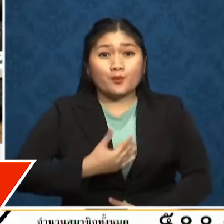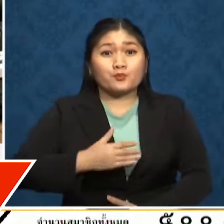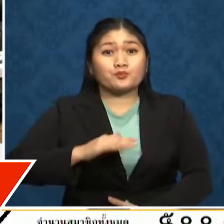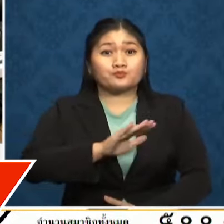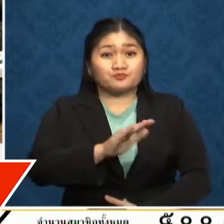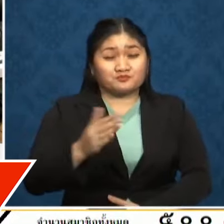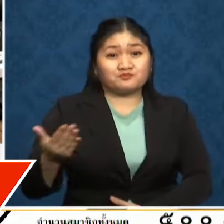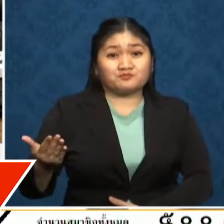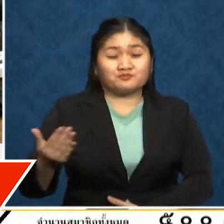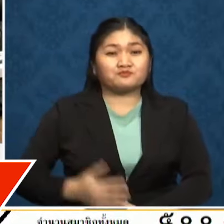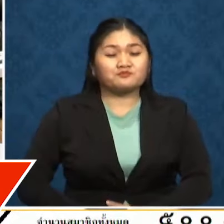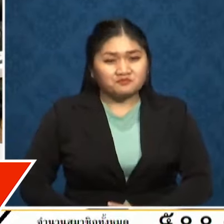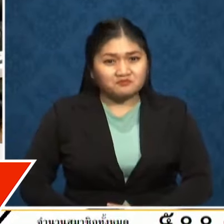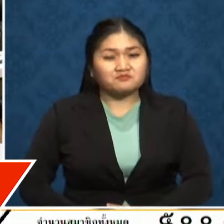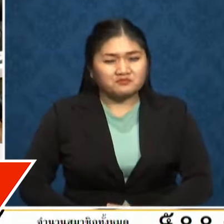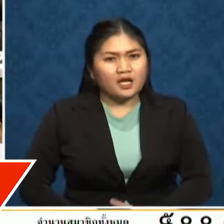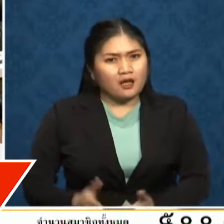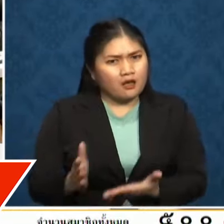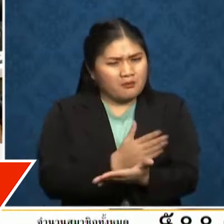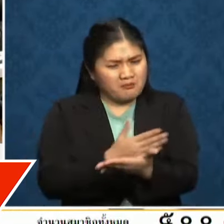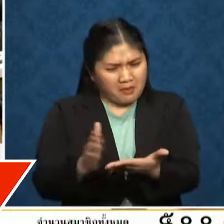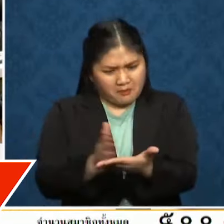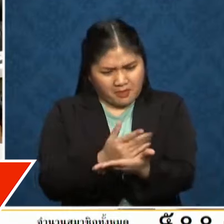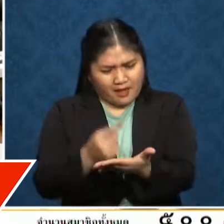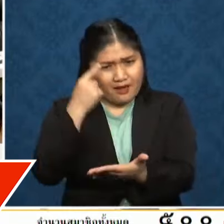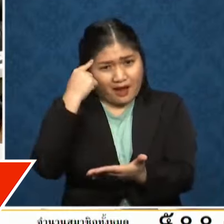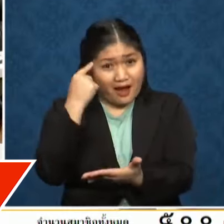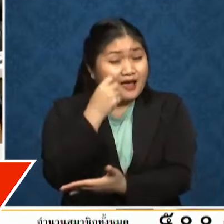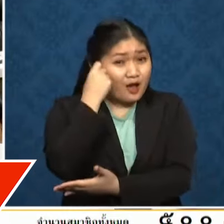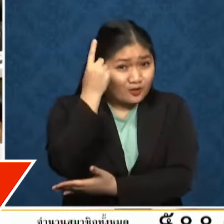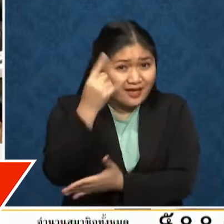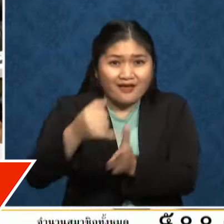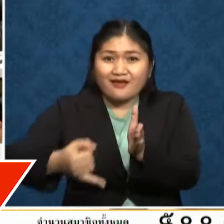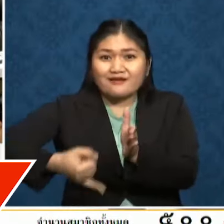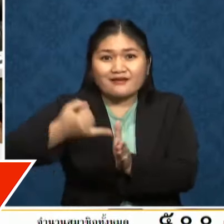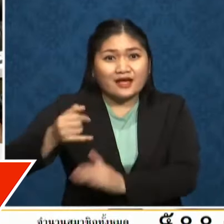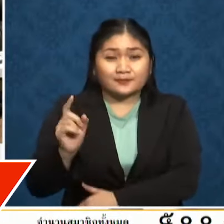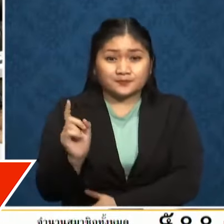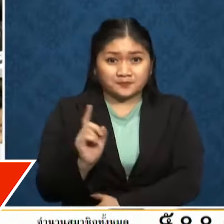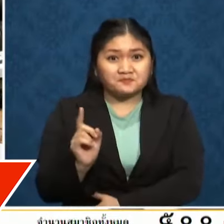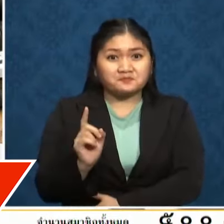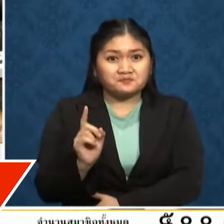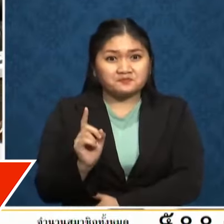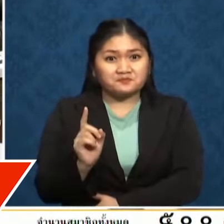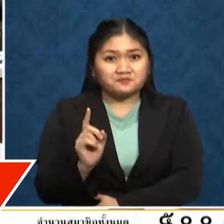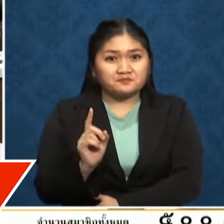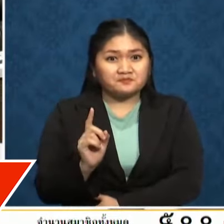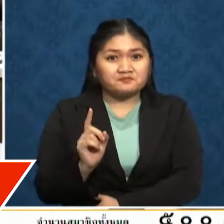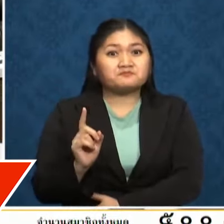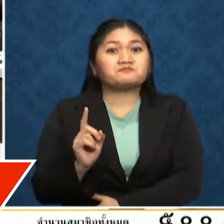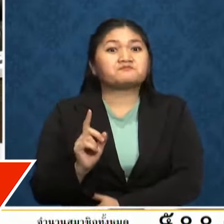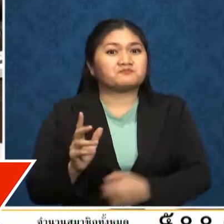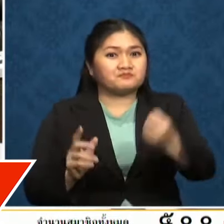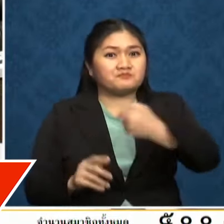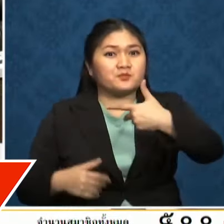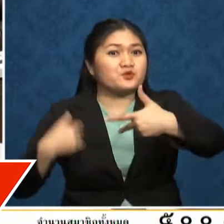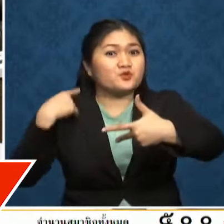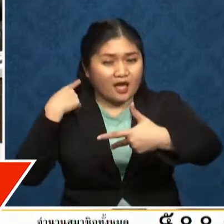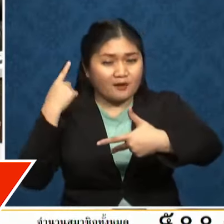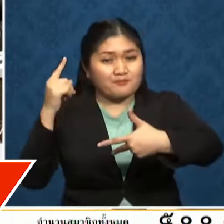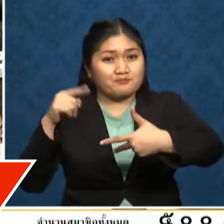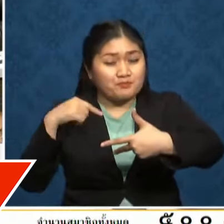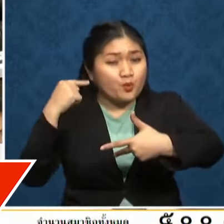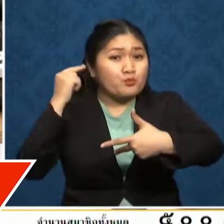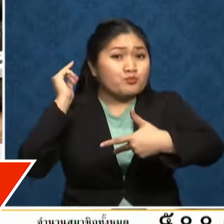ทํทารครับแงกใหยาบที่สุดแบงกัให้เข้ใจได้ง่ายที่สุดครับเพศมีสามระดับใดกัน